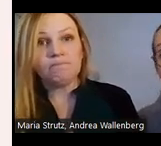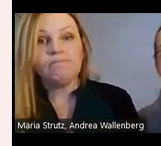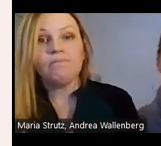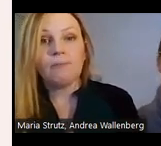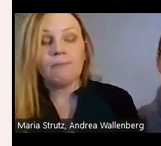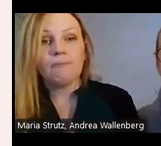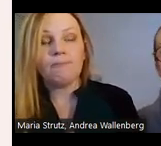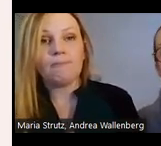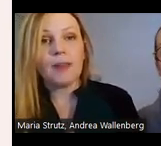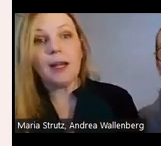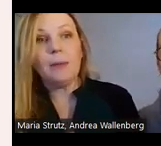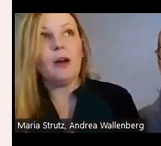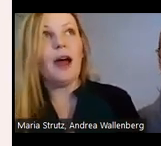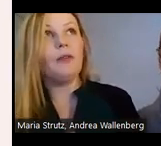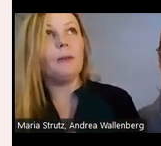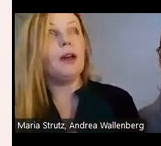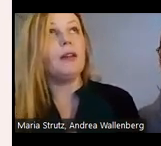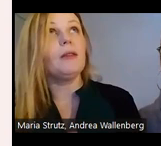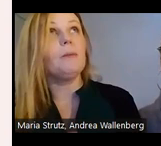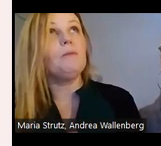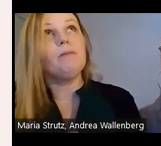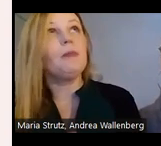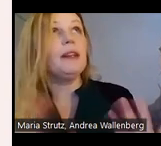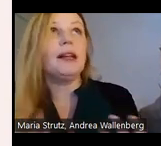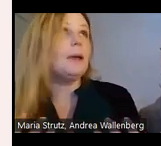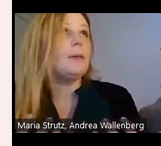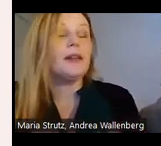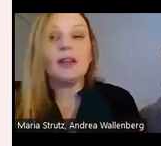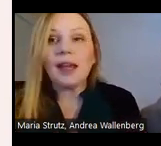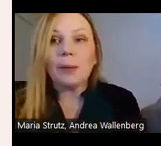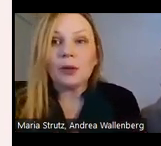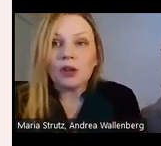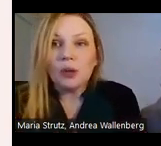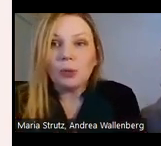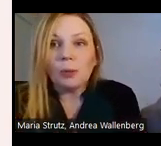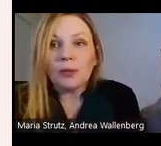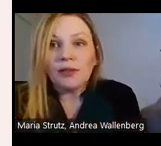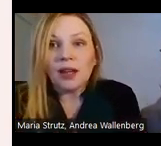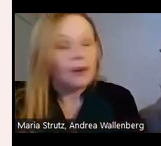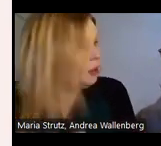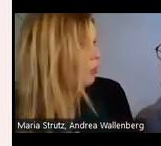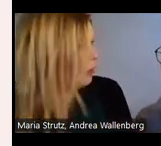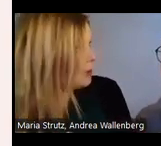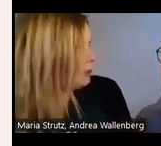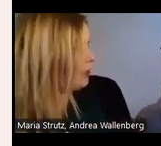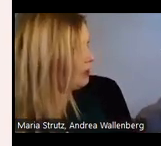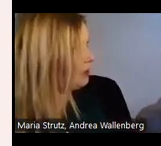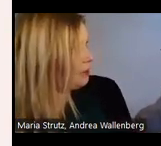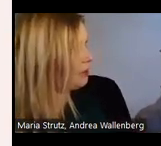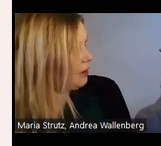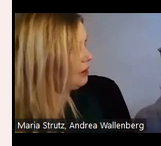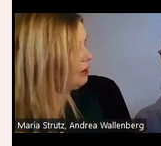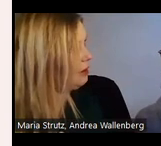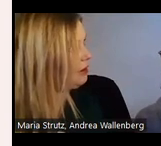det pekas till exempel. Mm. Eller bara att den lilla bebisen reagerar på ett högt ljud i omgivningen. Och kollar på sin